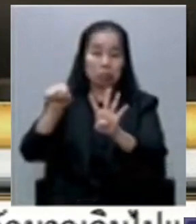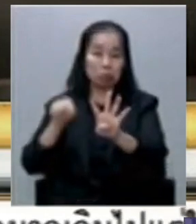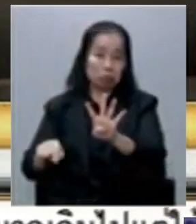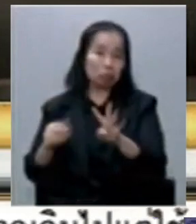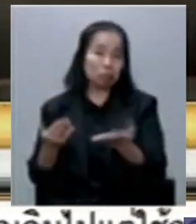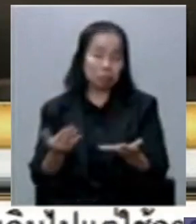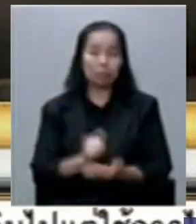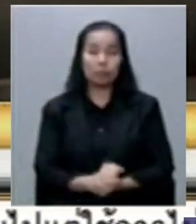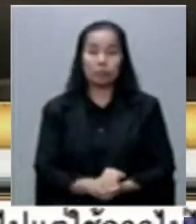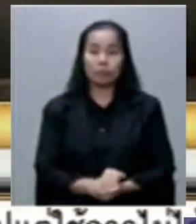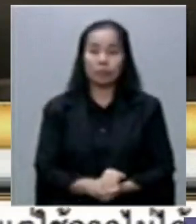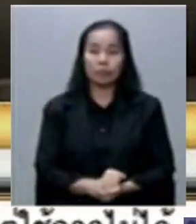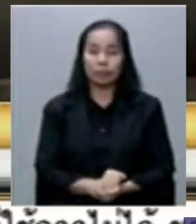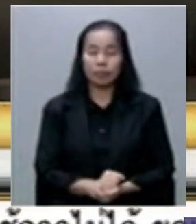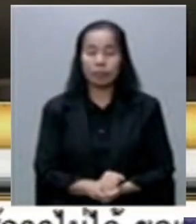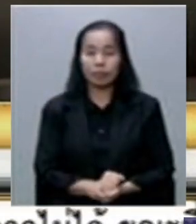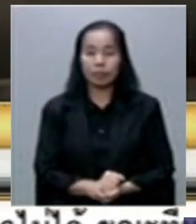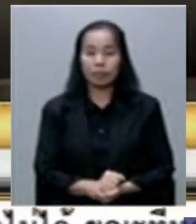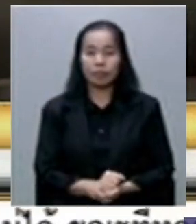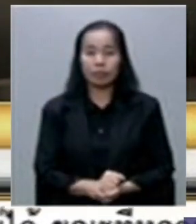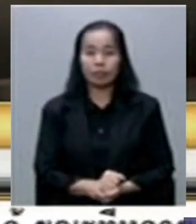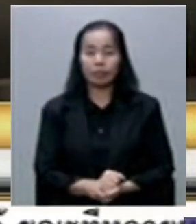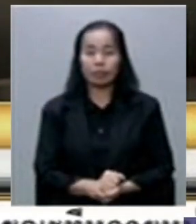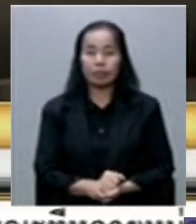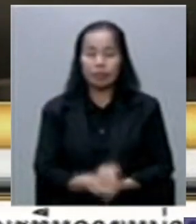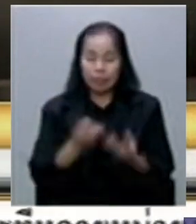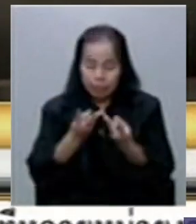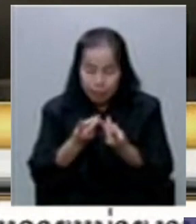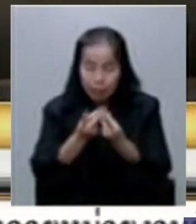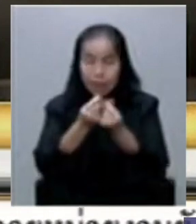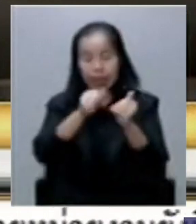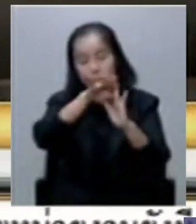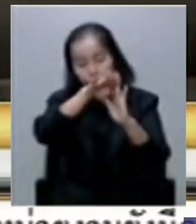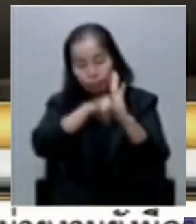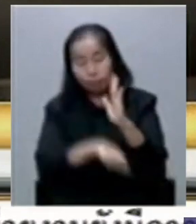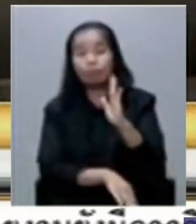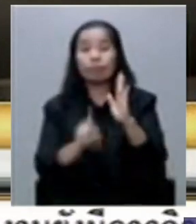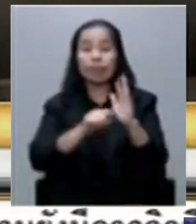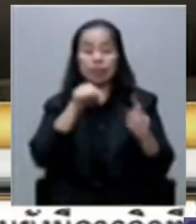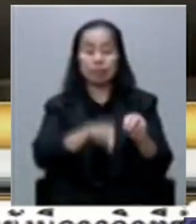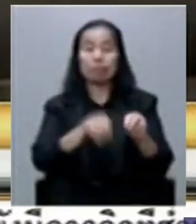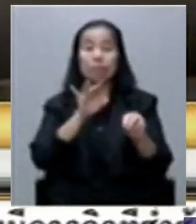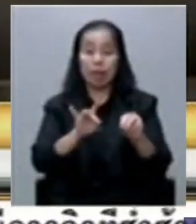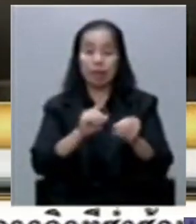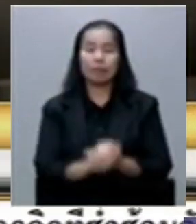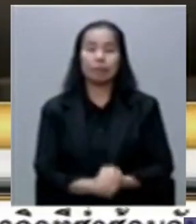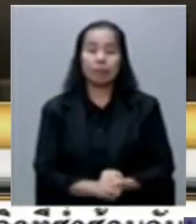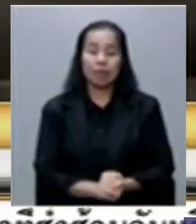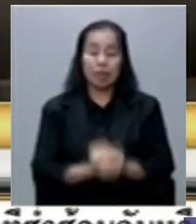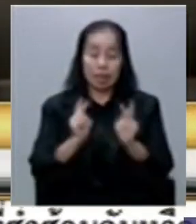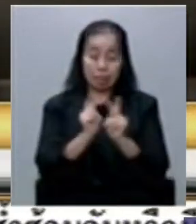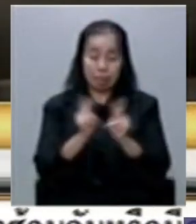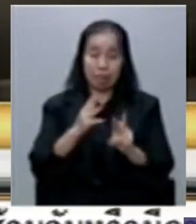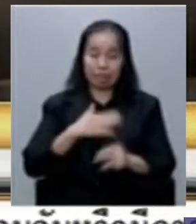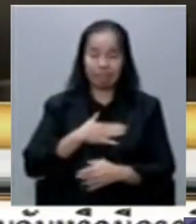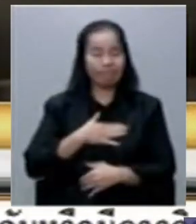4.7% นะครับเมื่อมาดูนะครับในรายละเอียดการใช้จ่ายงบประมาณเนี่ยในชั้นกรรมาธิการผมก็ต้องเรียนว่าผม